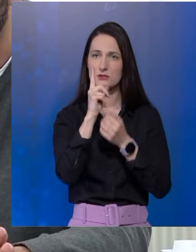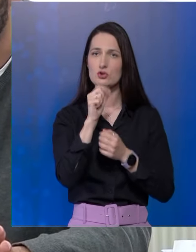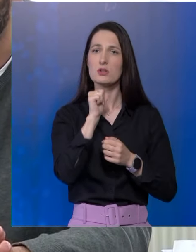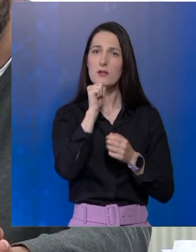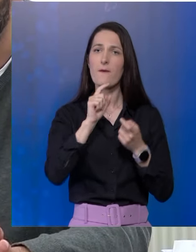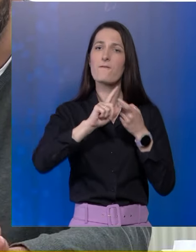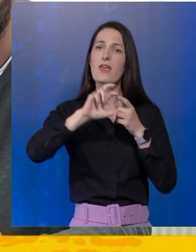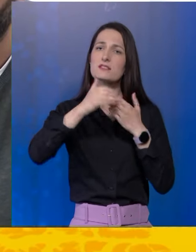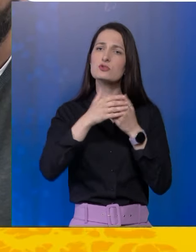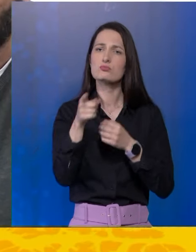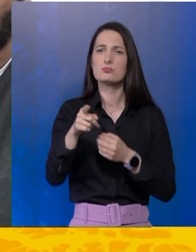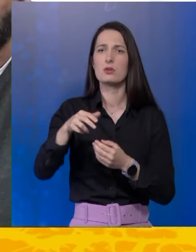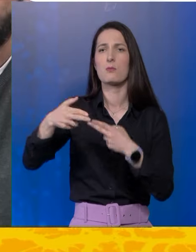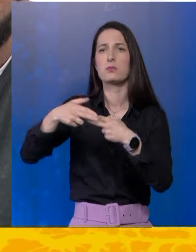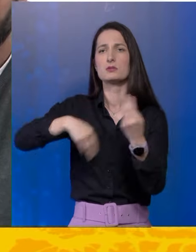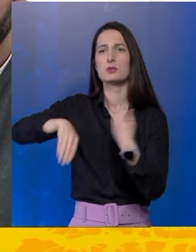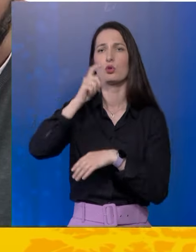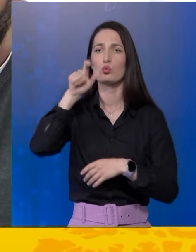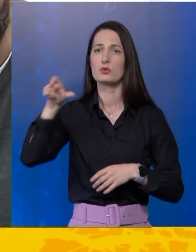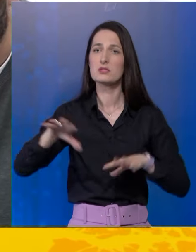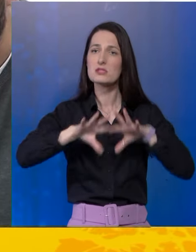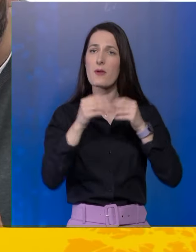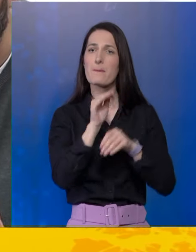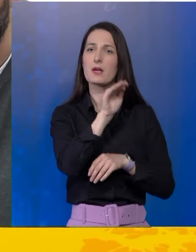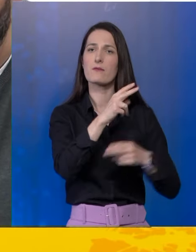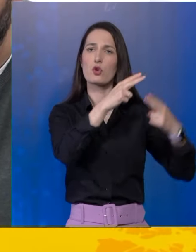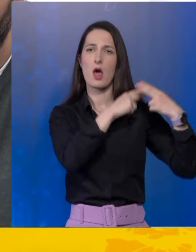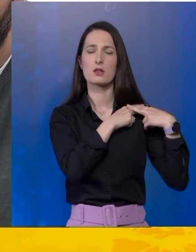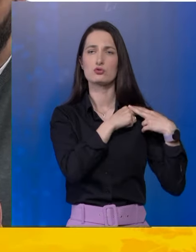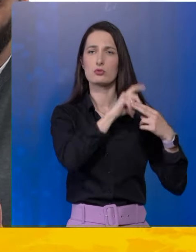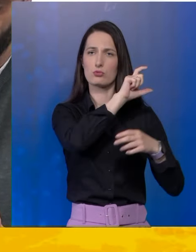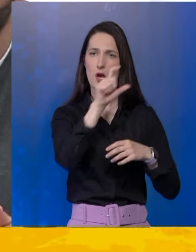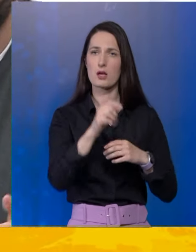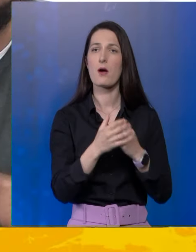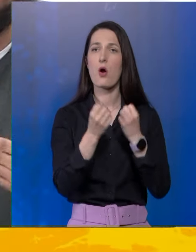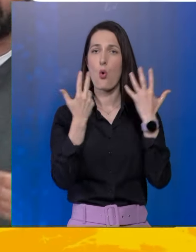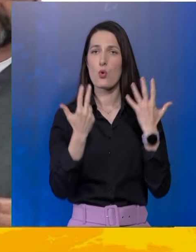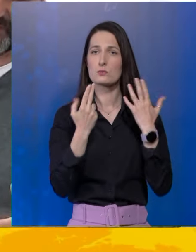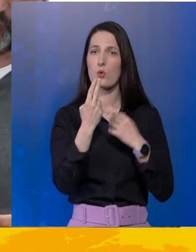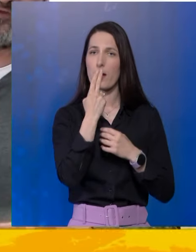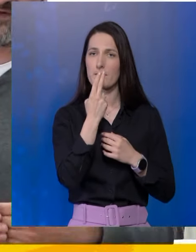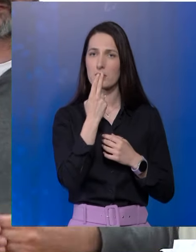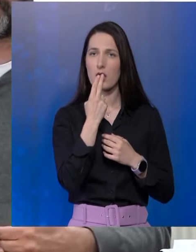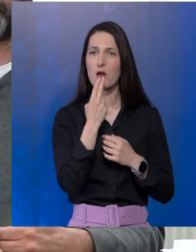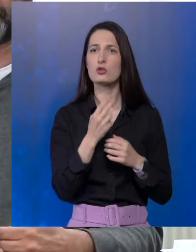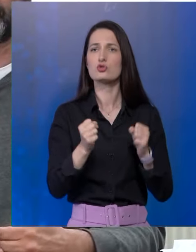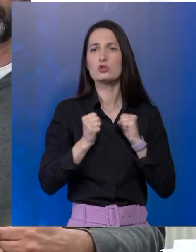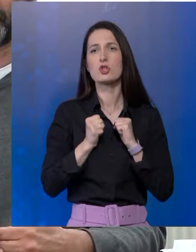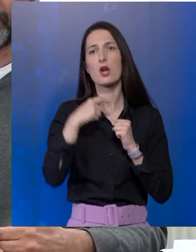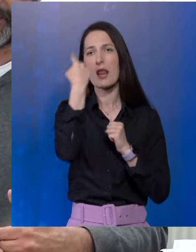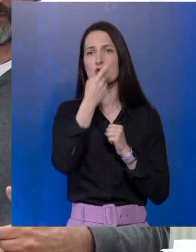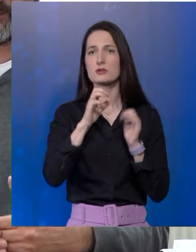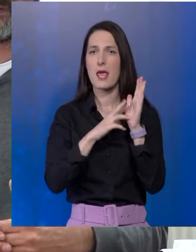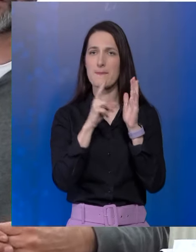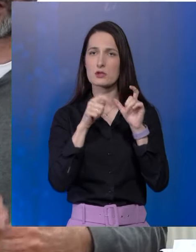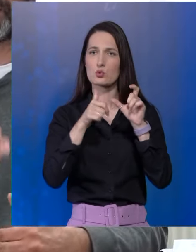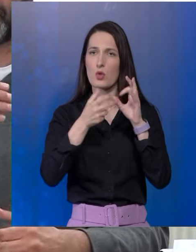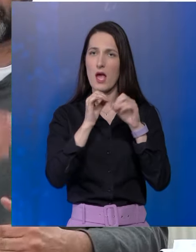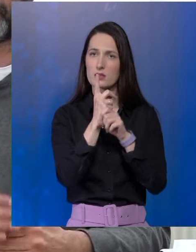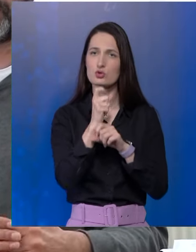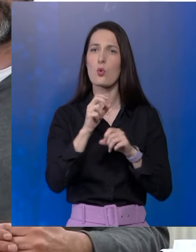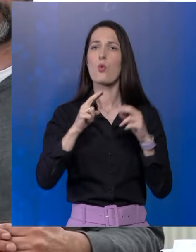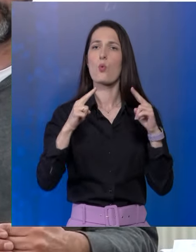ljudi. Sve je prijavio nadležnim organima. 8. aprila štićena ličnost Emir Suljagić upoznao nas je da je oko 12